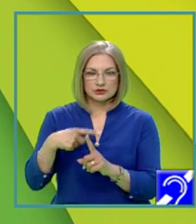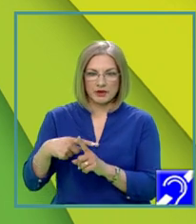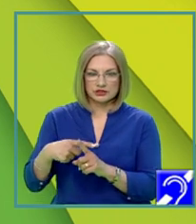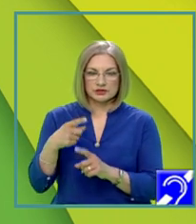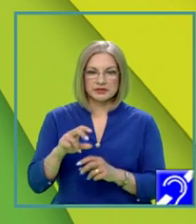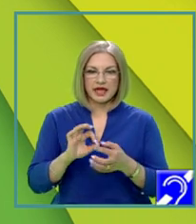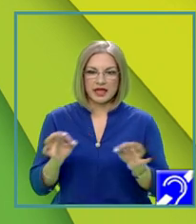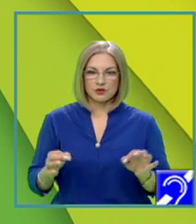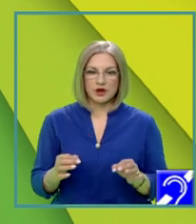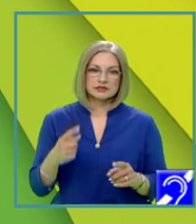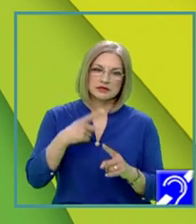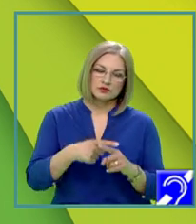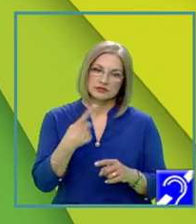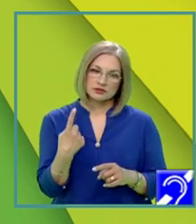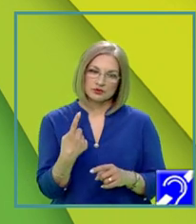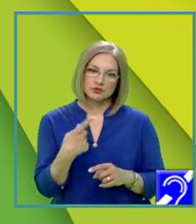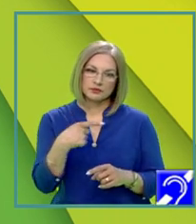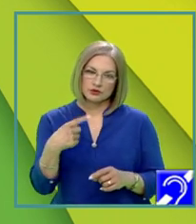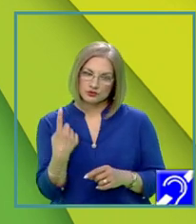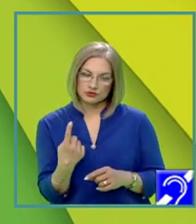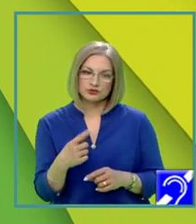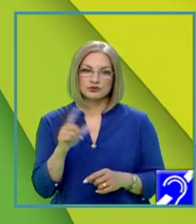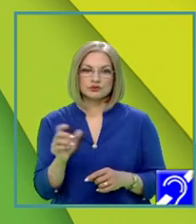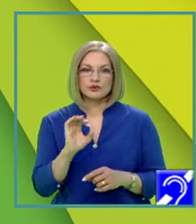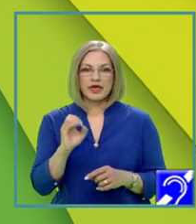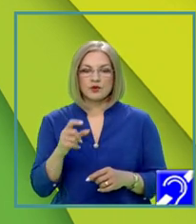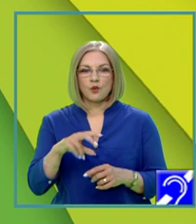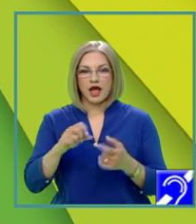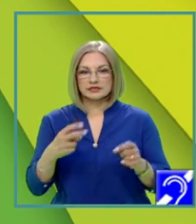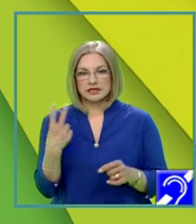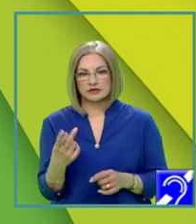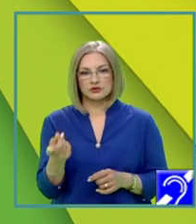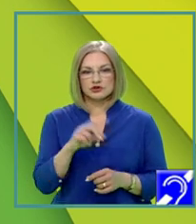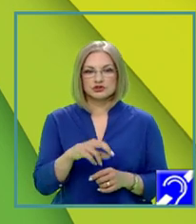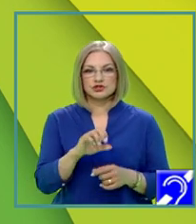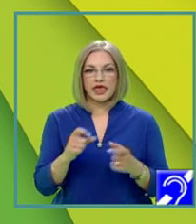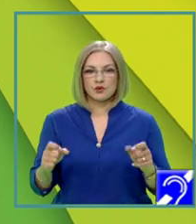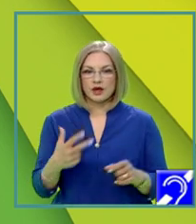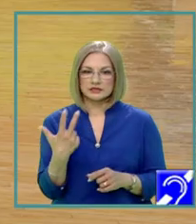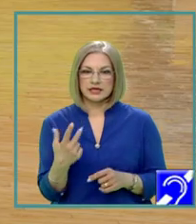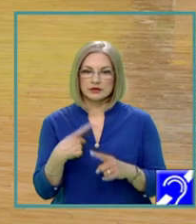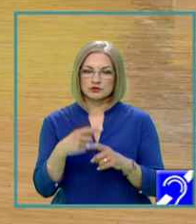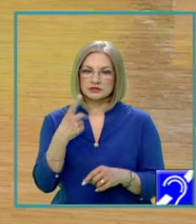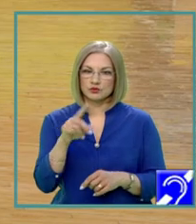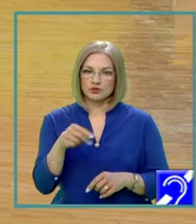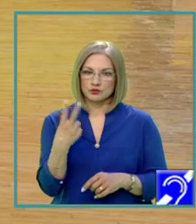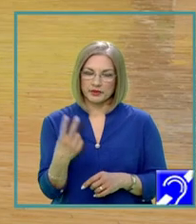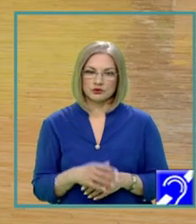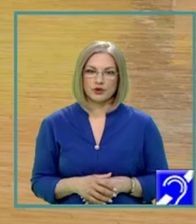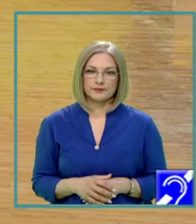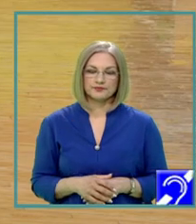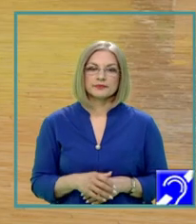înmulțită cu minus 1 a ecuației 2 și ecuației 3 înmulțit cu 1 pe 2 fac precizarea că pentru ecuațiile